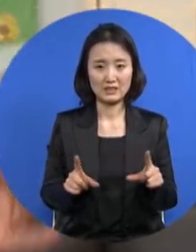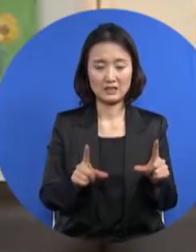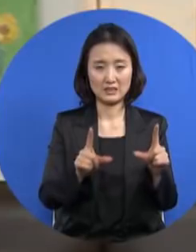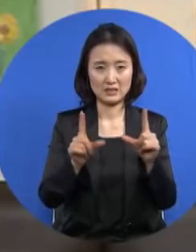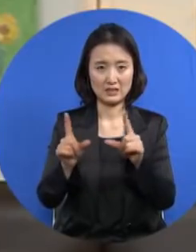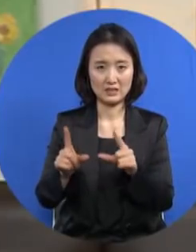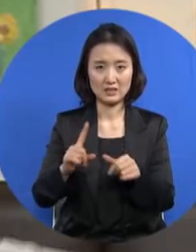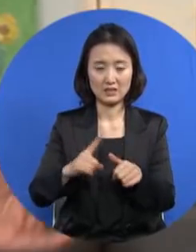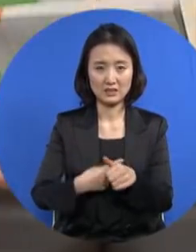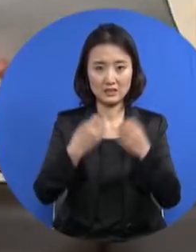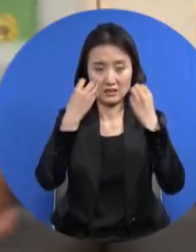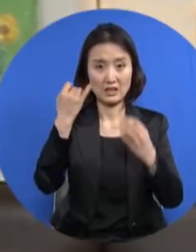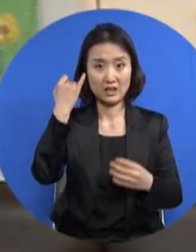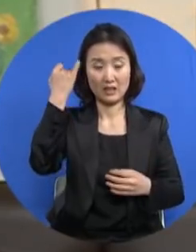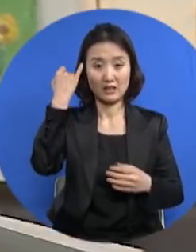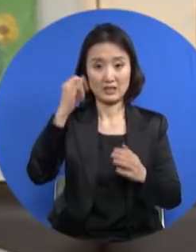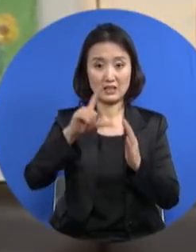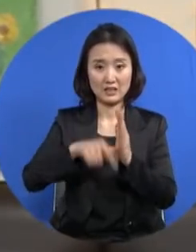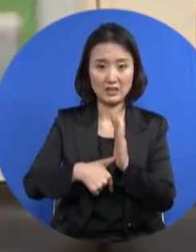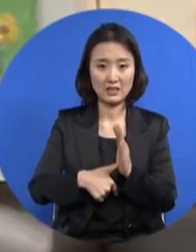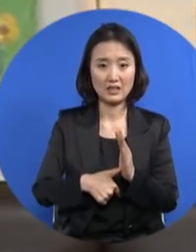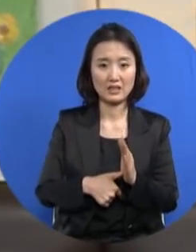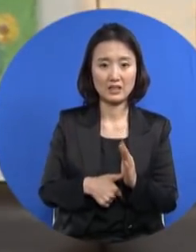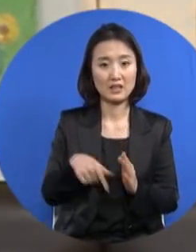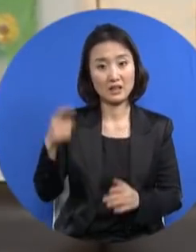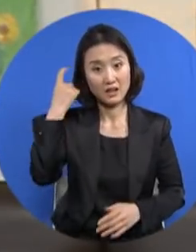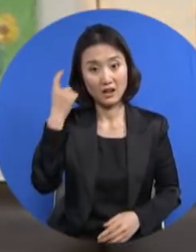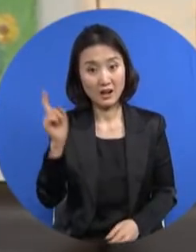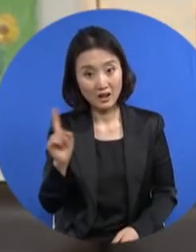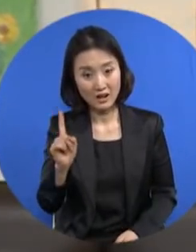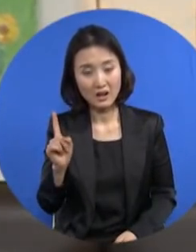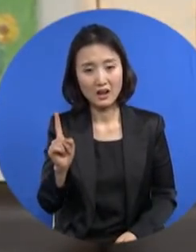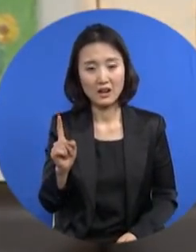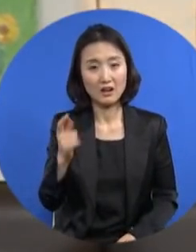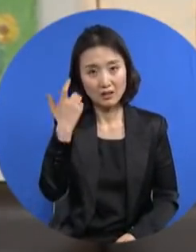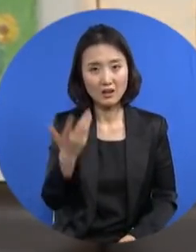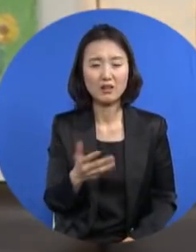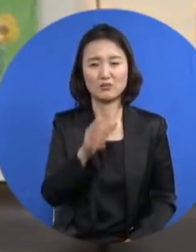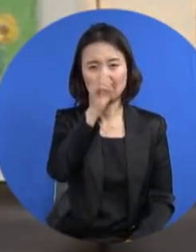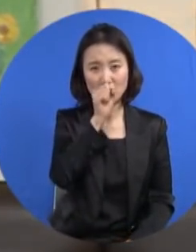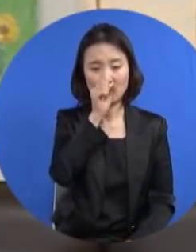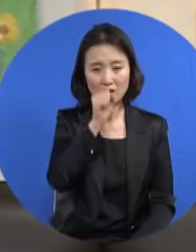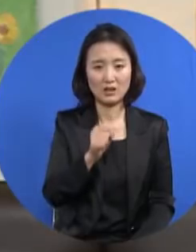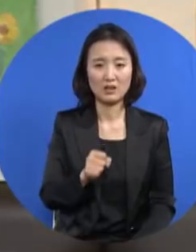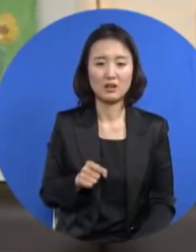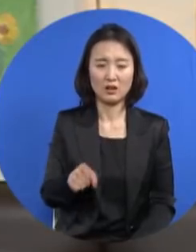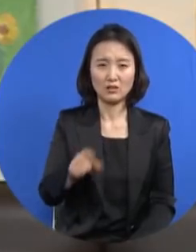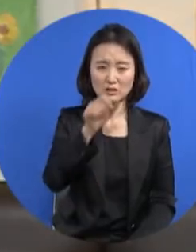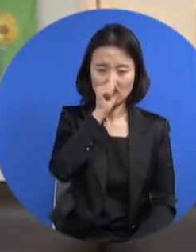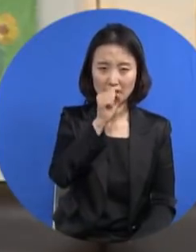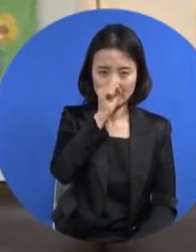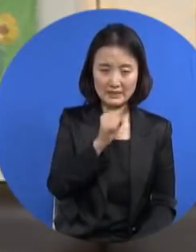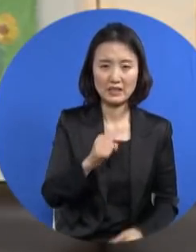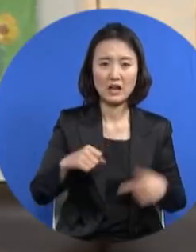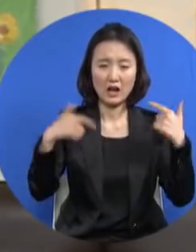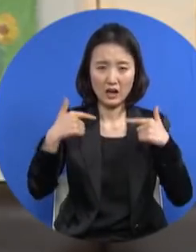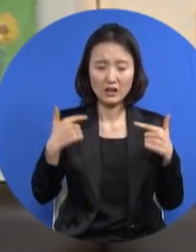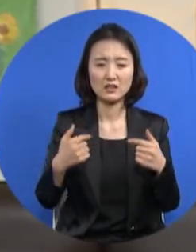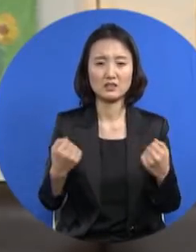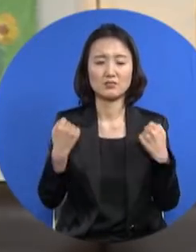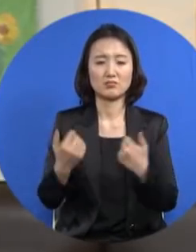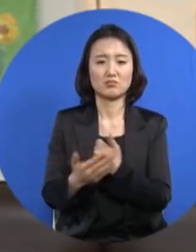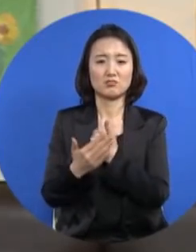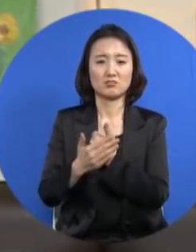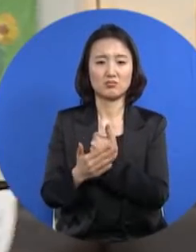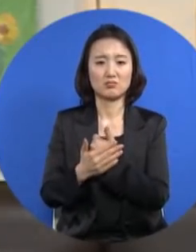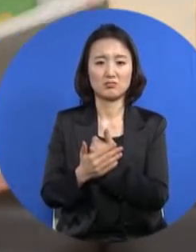새로운 아이템이 생길 때마다 자기야 이 아이템 어때? 항상 좋다는 거예요. 이 아이템 좋아, 저 아이템 좋아, 항상 응원을 해줬죠.